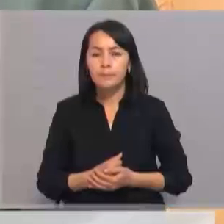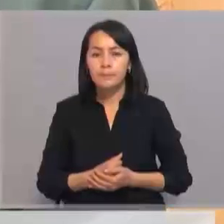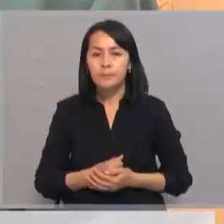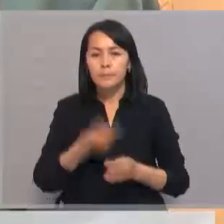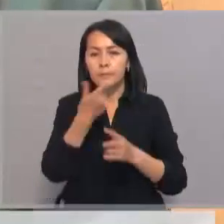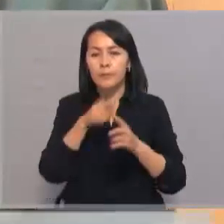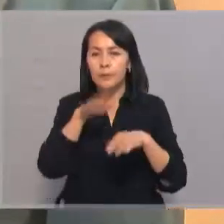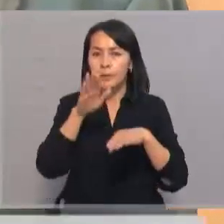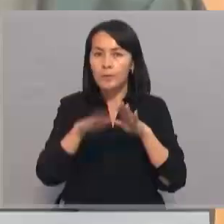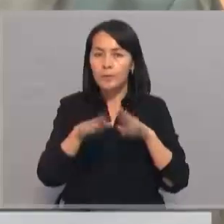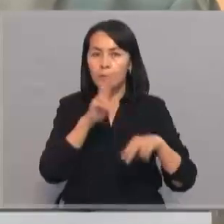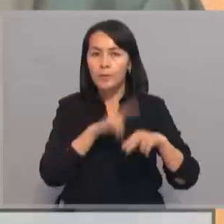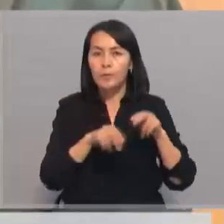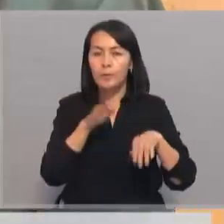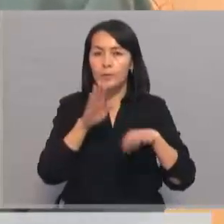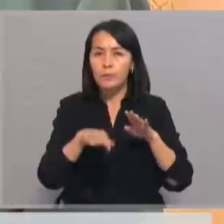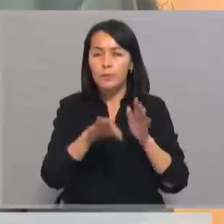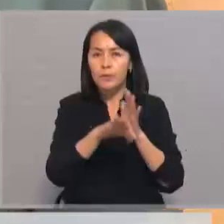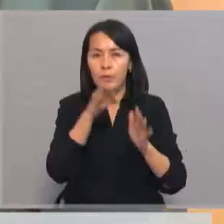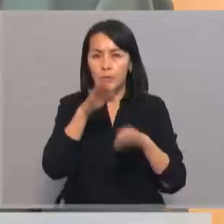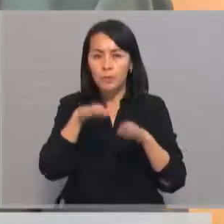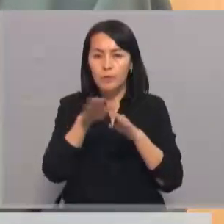Өте күшті көңіл күйім. Сайлау да жақсы өтіп жатыр.